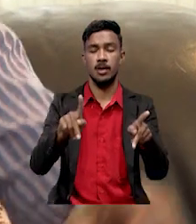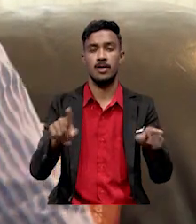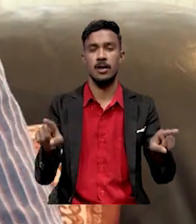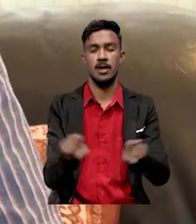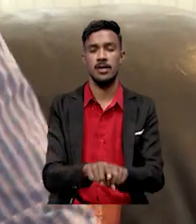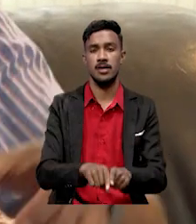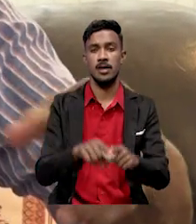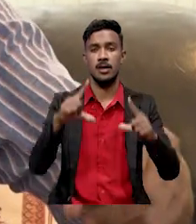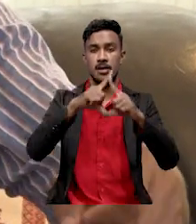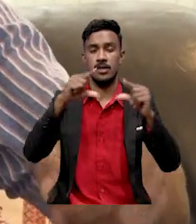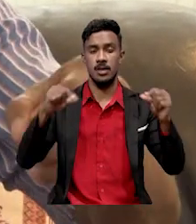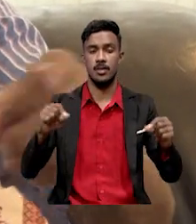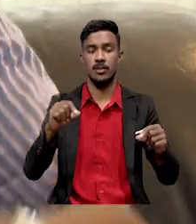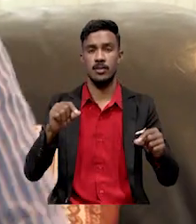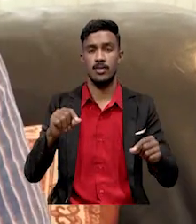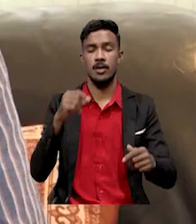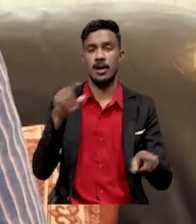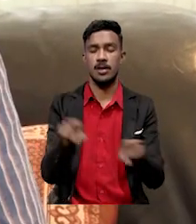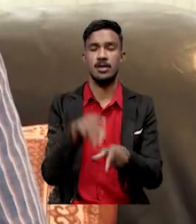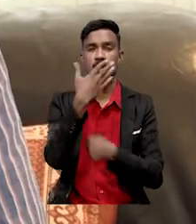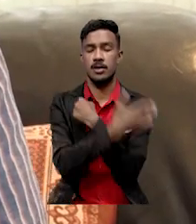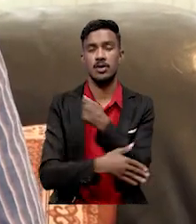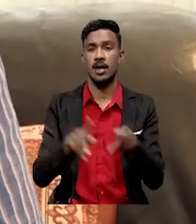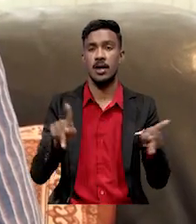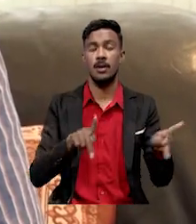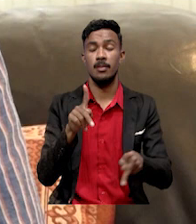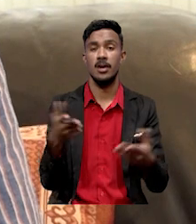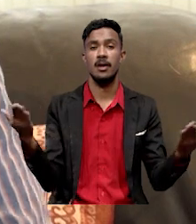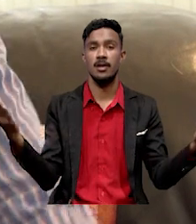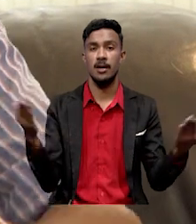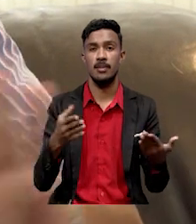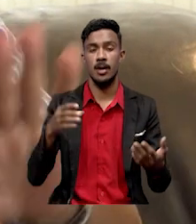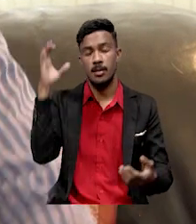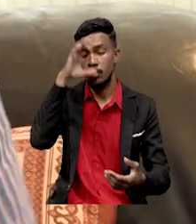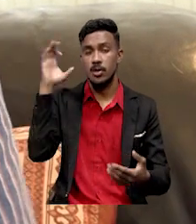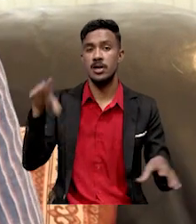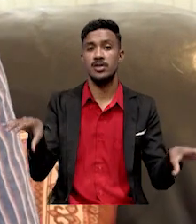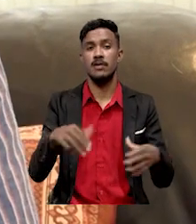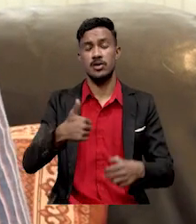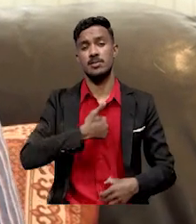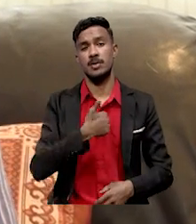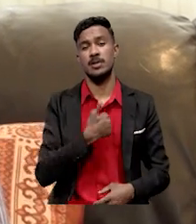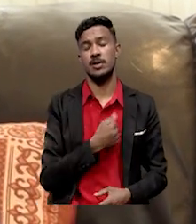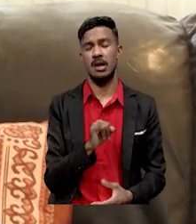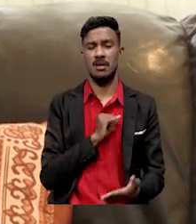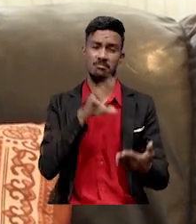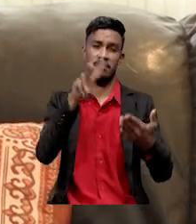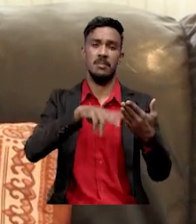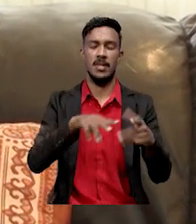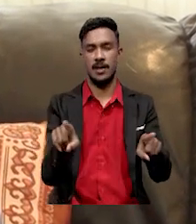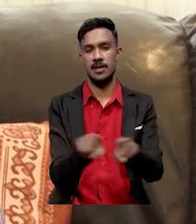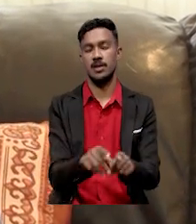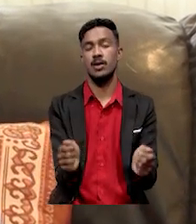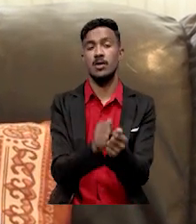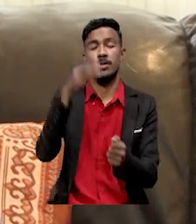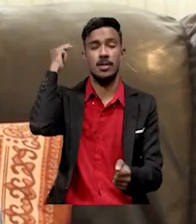Japão ne país de MNB buka usaha mesmesak. Aku pernah leh buat ni, ane. Ya, entah. Ho